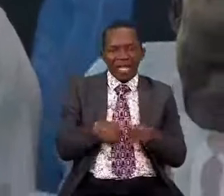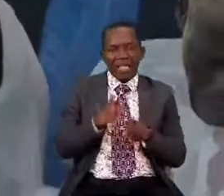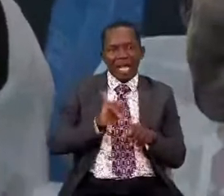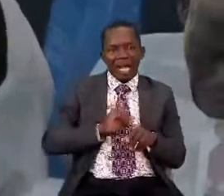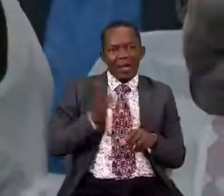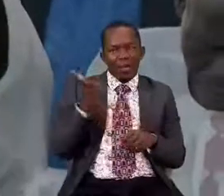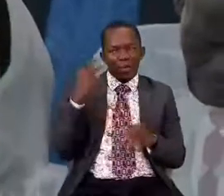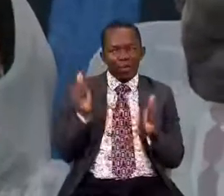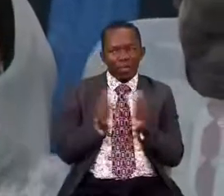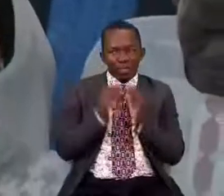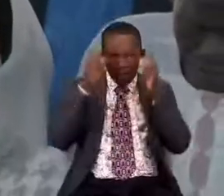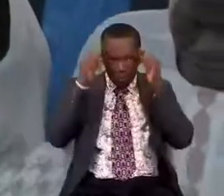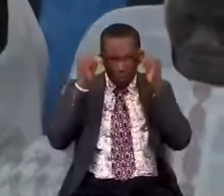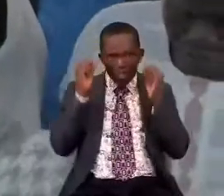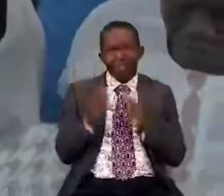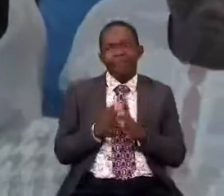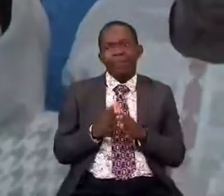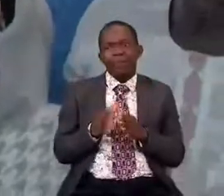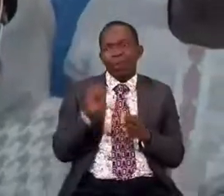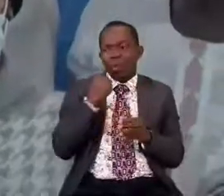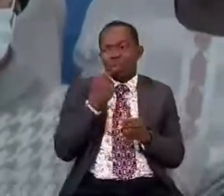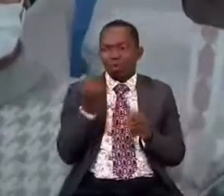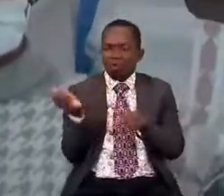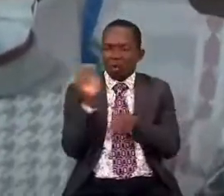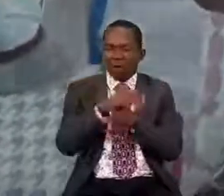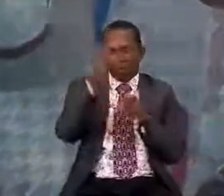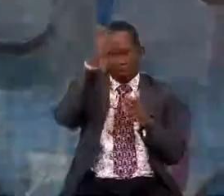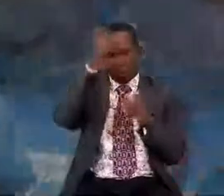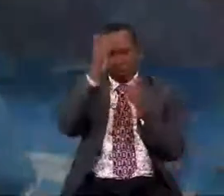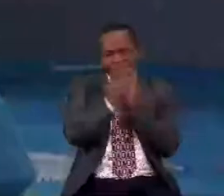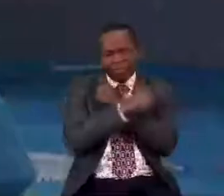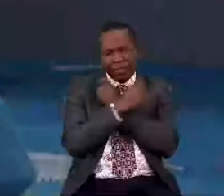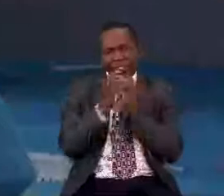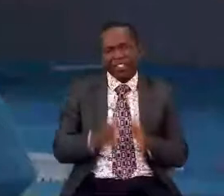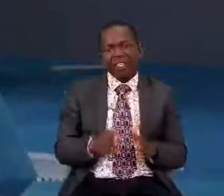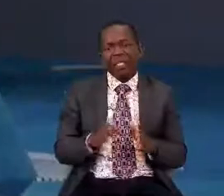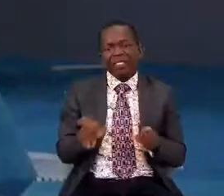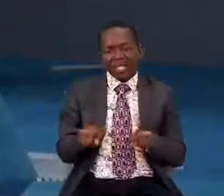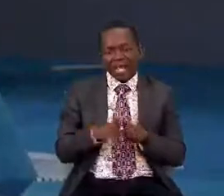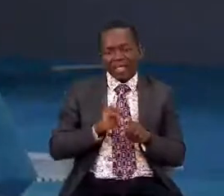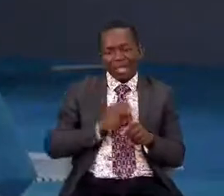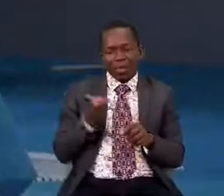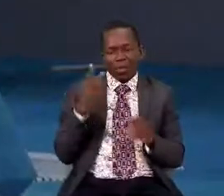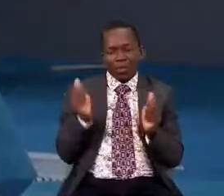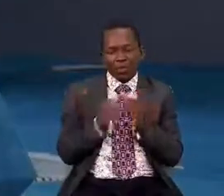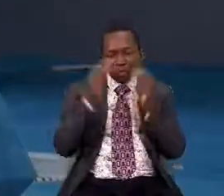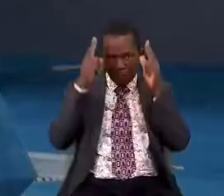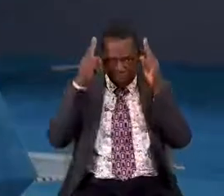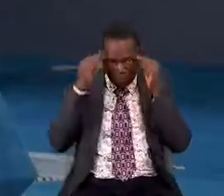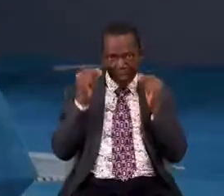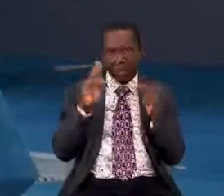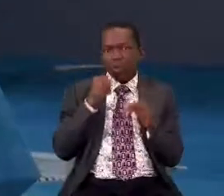les magiciens, comme j'ai été avec Moïse en tout temps qu'il était dans le pays d'Égypte et dans le